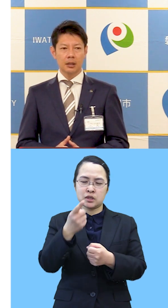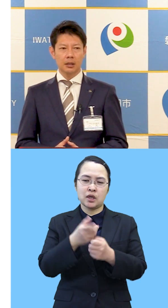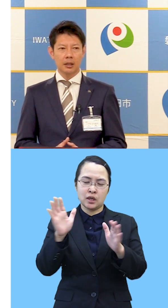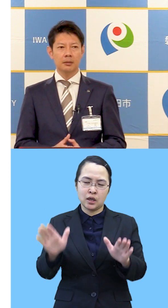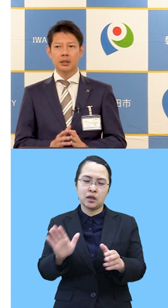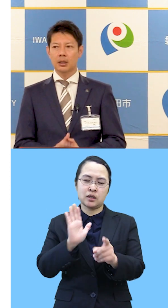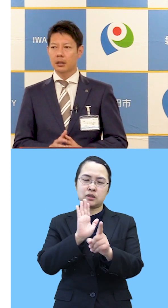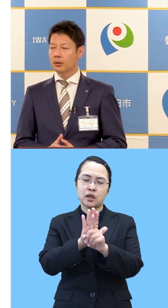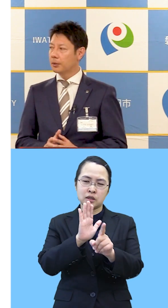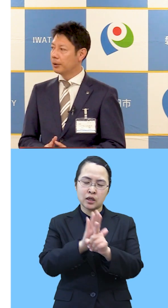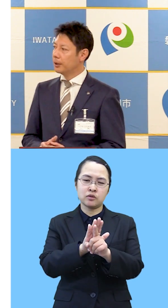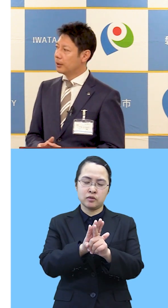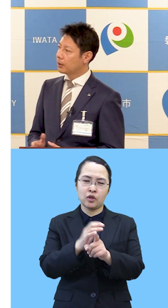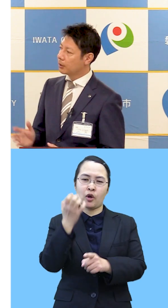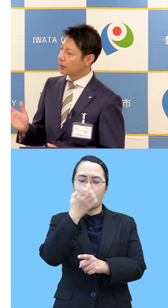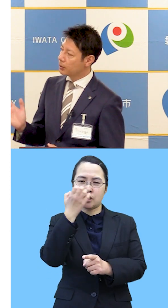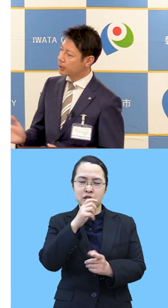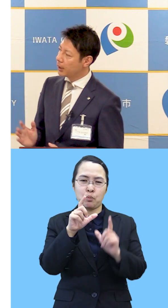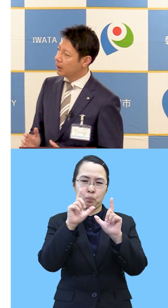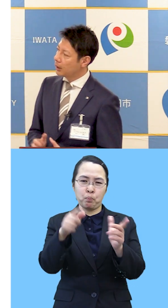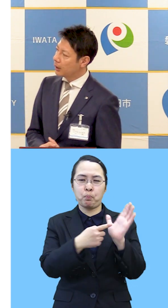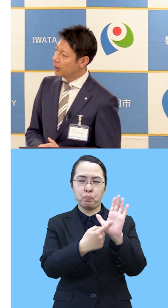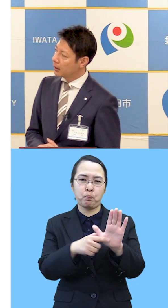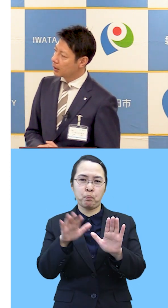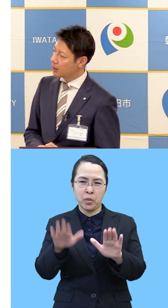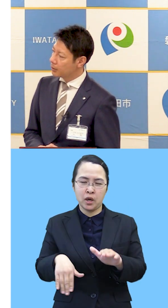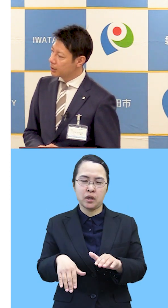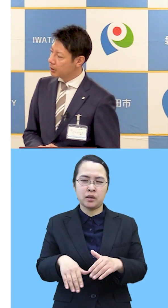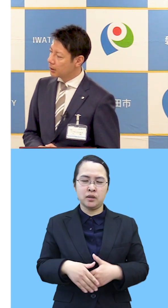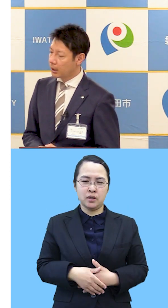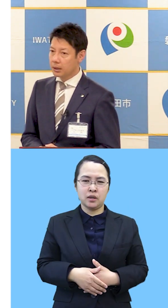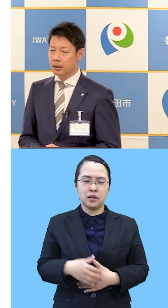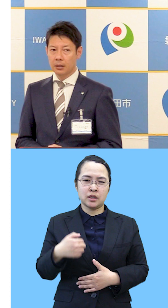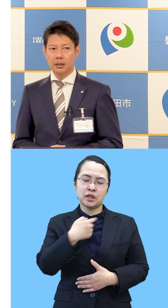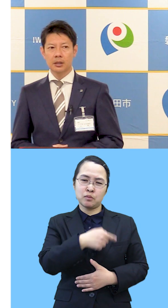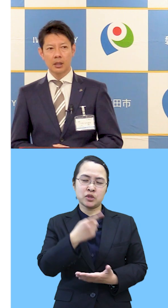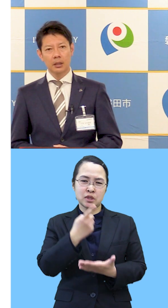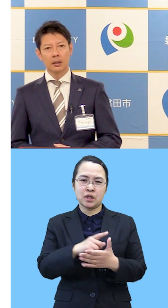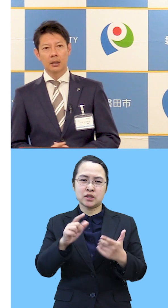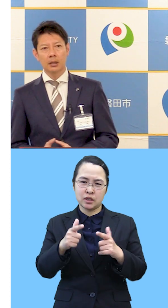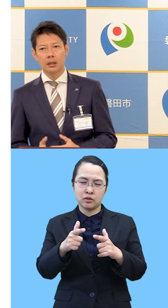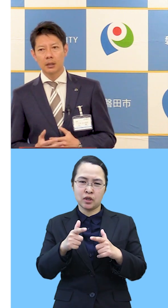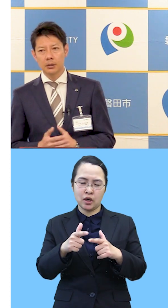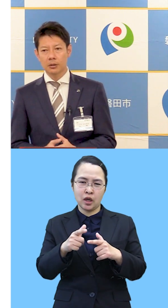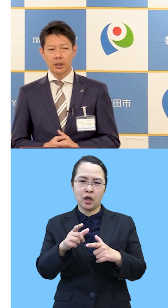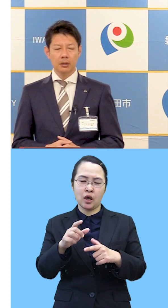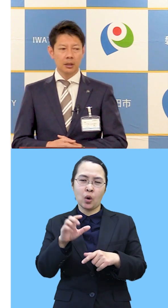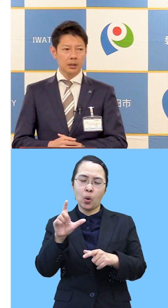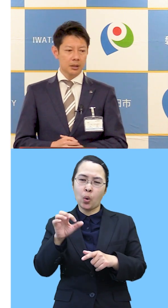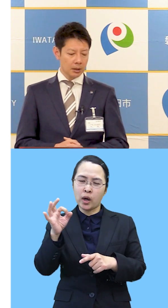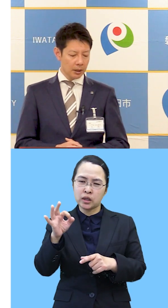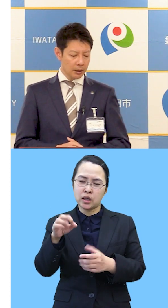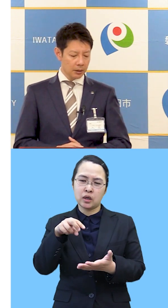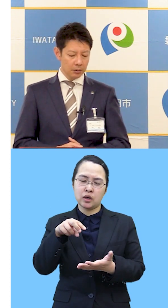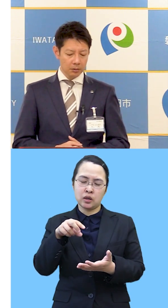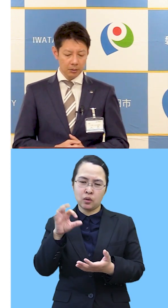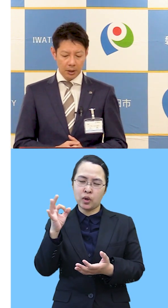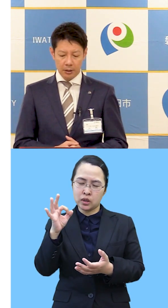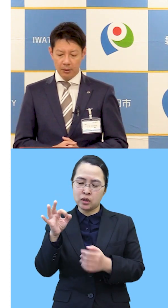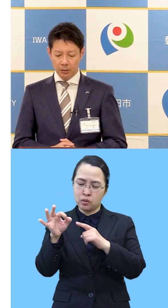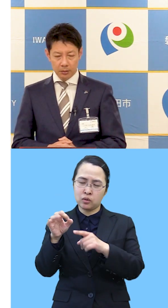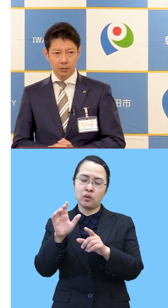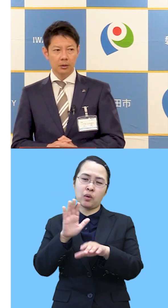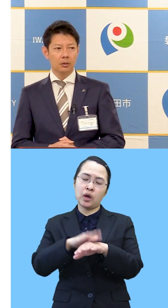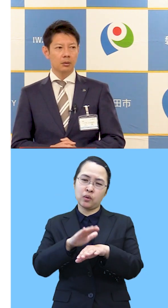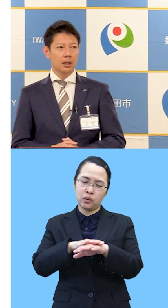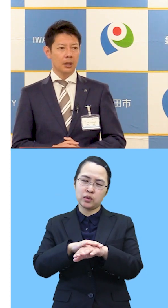書かせていただきましたけれども、こうして気持ちだけでなく形で錠剤という形でいただいたということに対